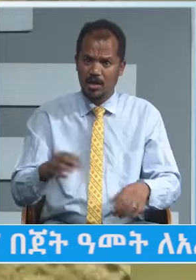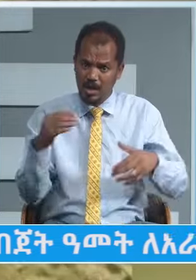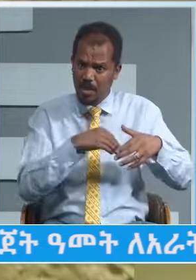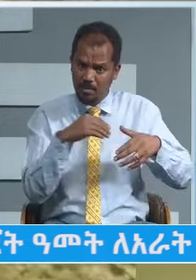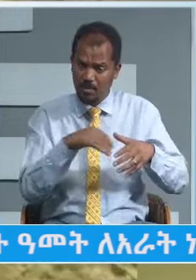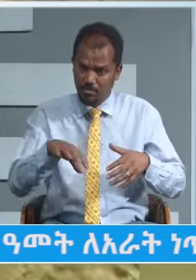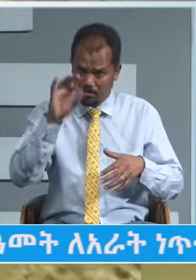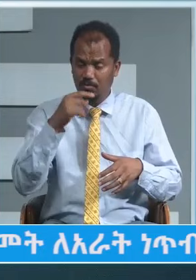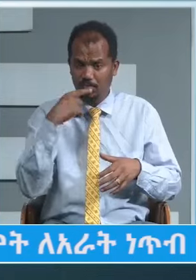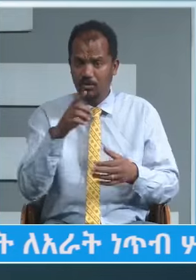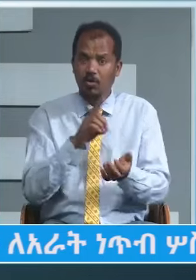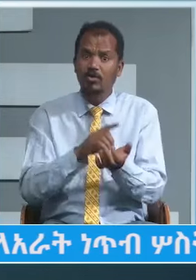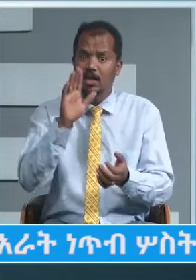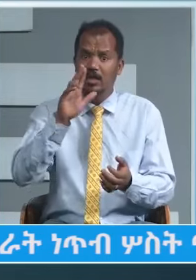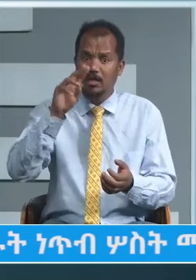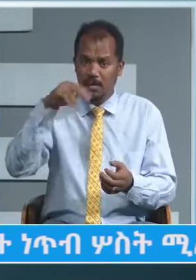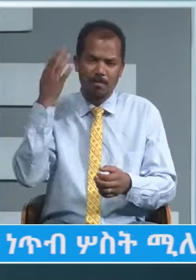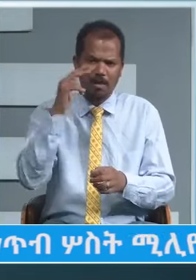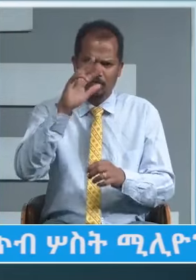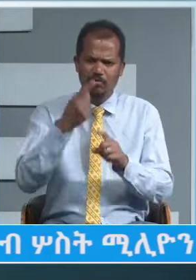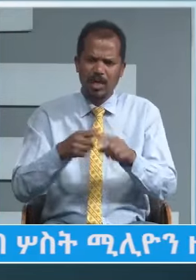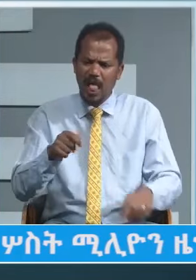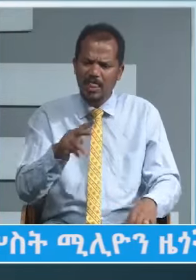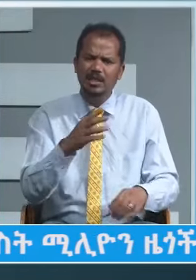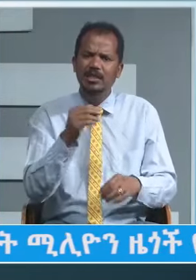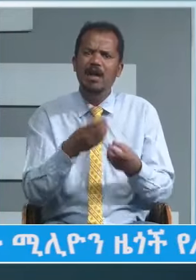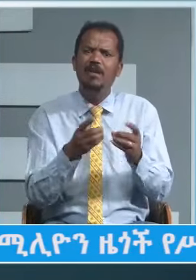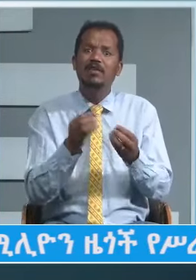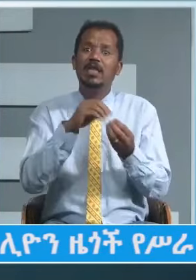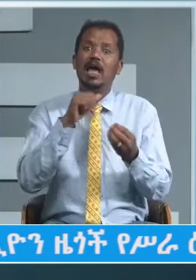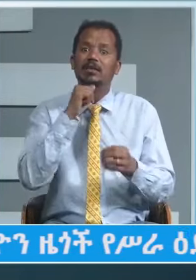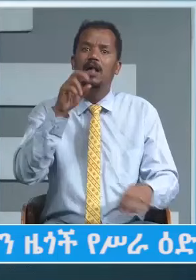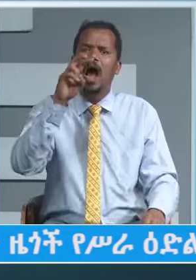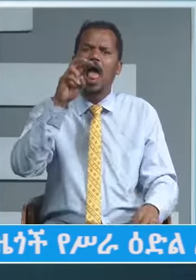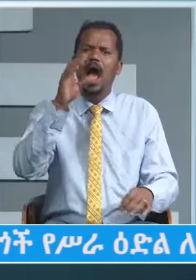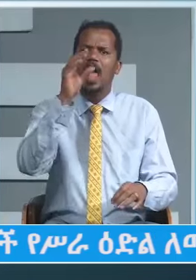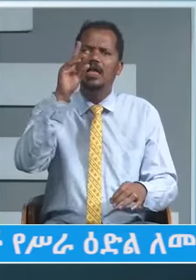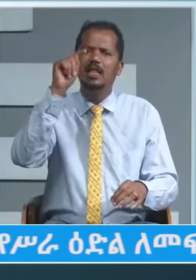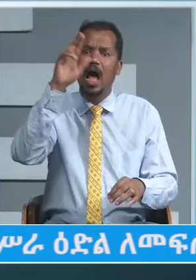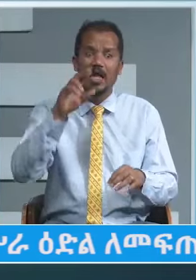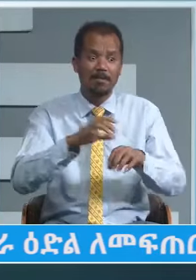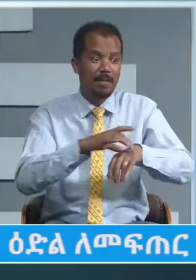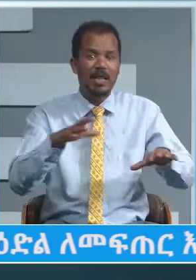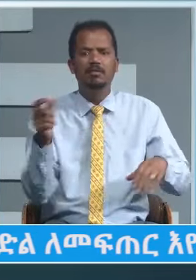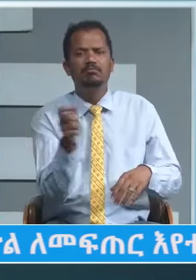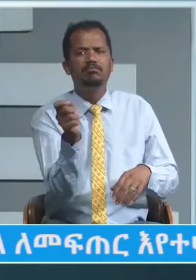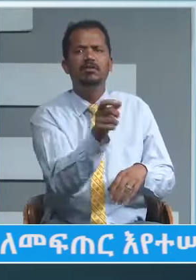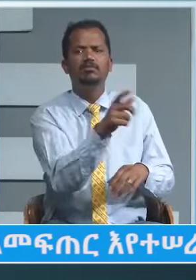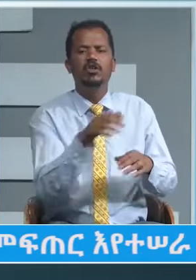ገቢ መገኘቱን ገልጸዋል። ዶክተር ግርማ ባለፉት 3 ወራት አትክልትና ፍራፍሬን ሳይጨምር 20 ሚሊዮን ሄክታር መሬት በዘር ተሸፍኗል